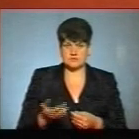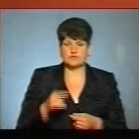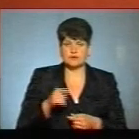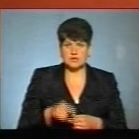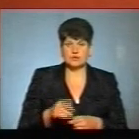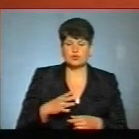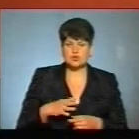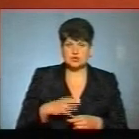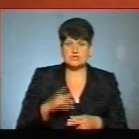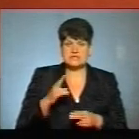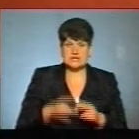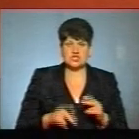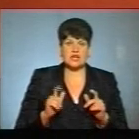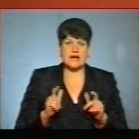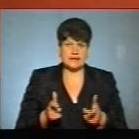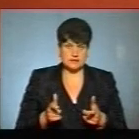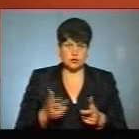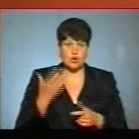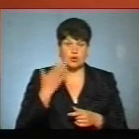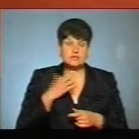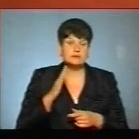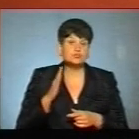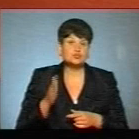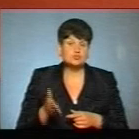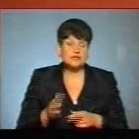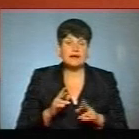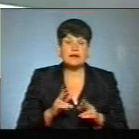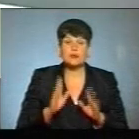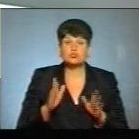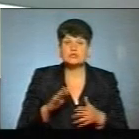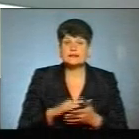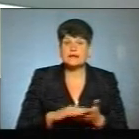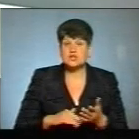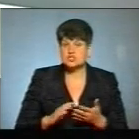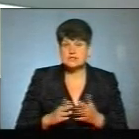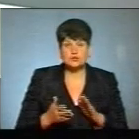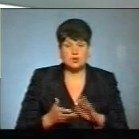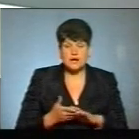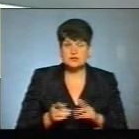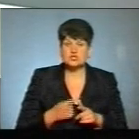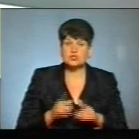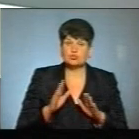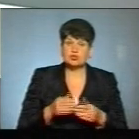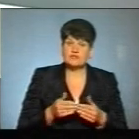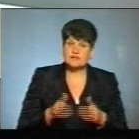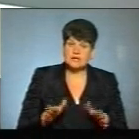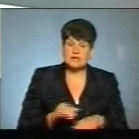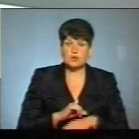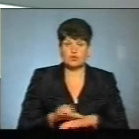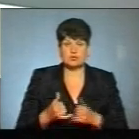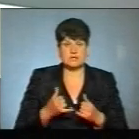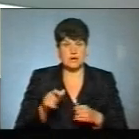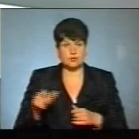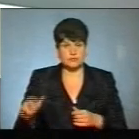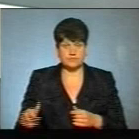чекають, очікують закінчення карантину. Коли воно буде, як буде далі ситуація, чи будуть відкриті кордони для людей, ну поки що